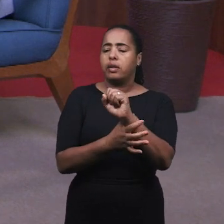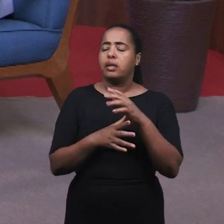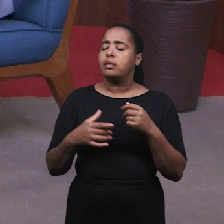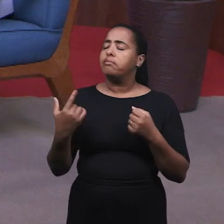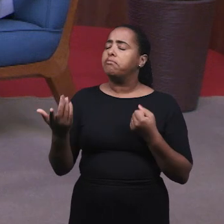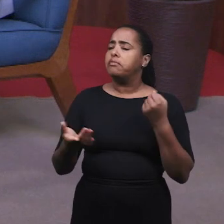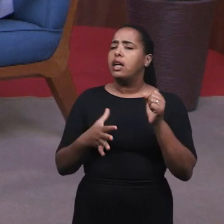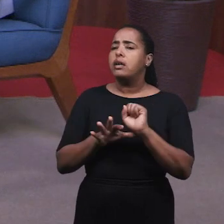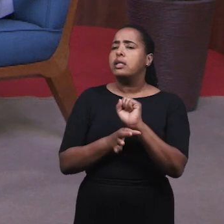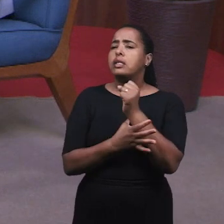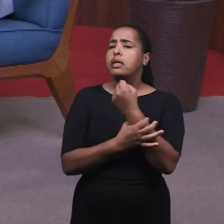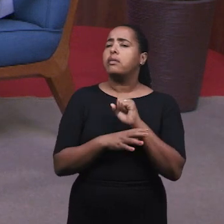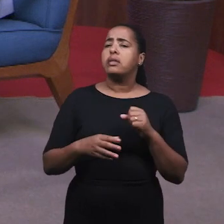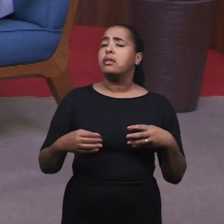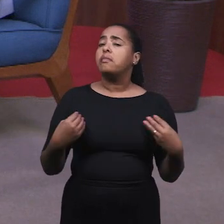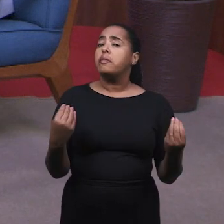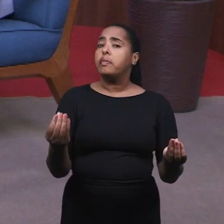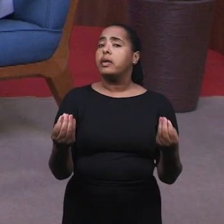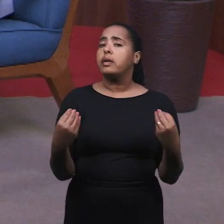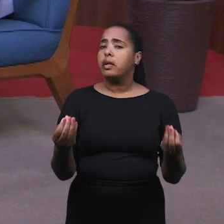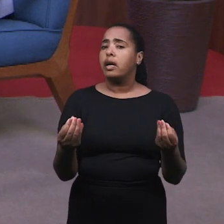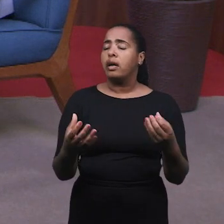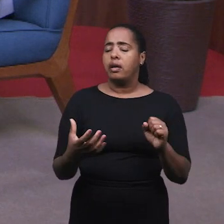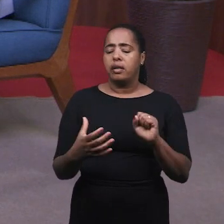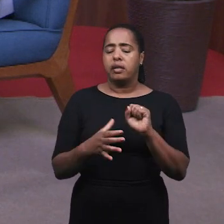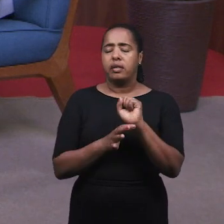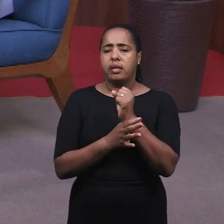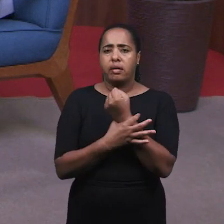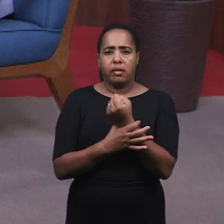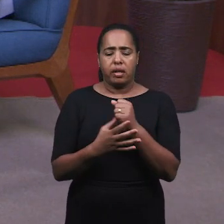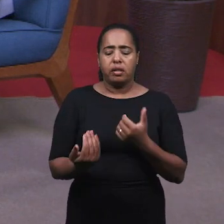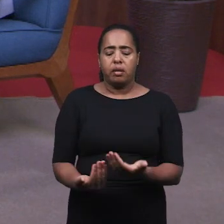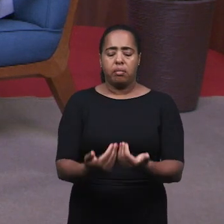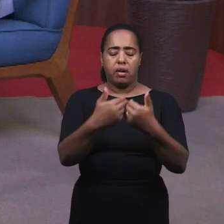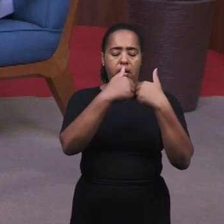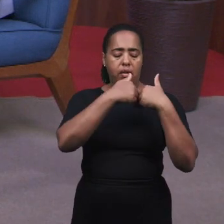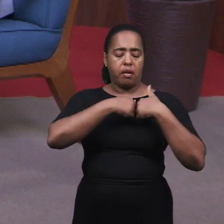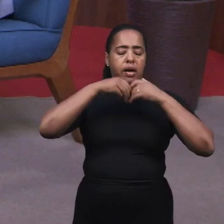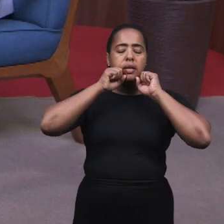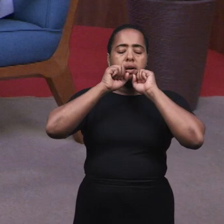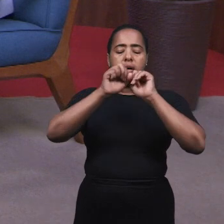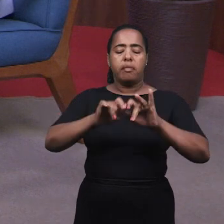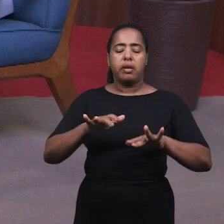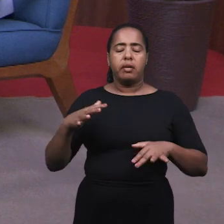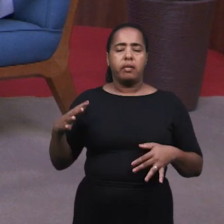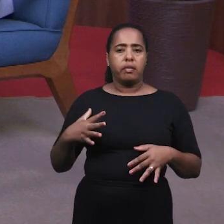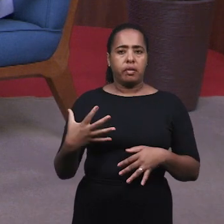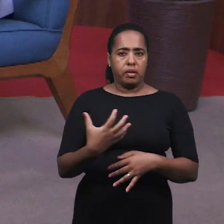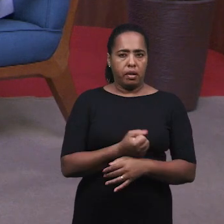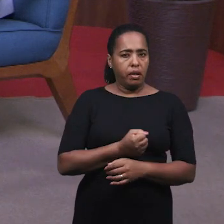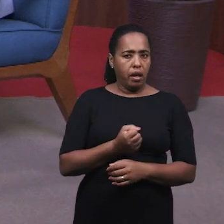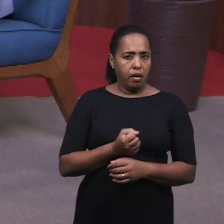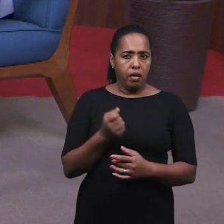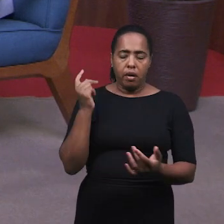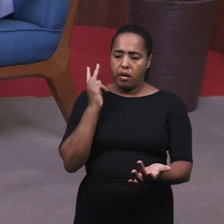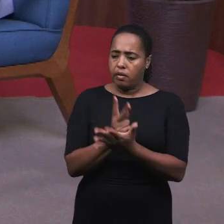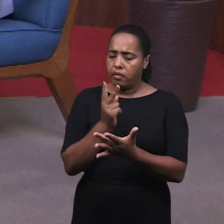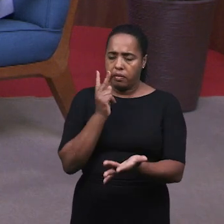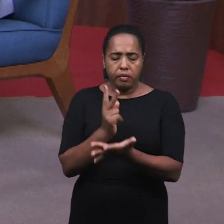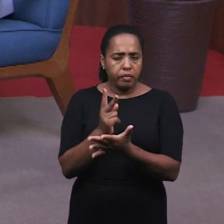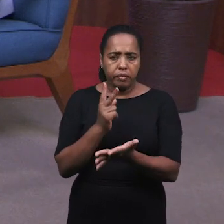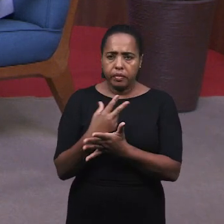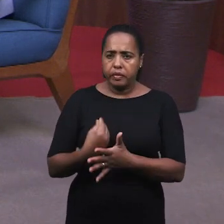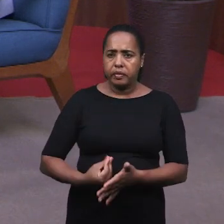pourquoi? Pour garder le salut, pour conserver, sauver en Jésus. Je me rappelle